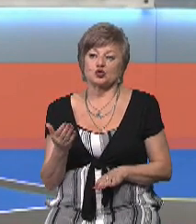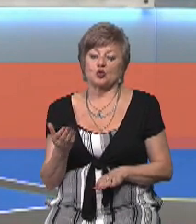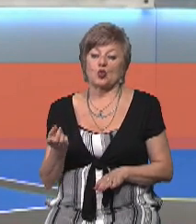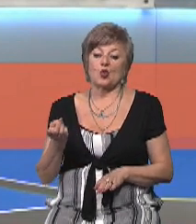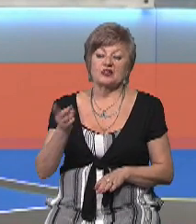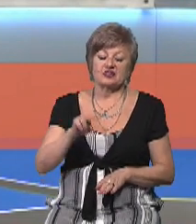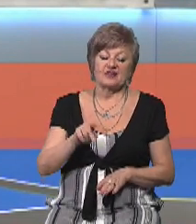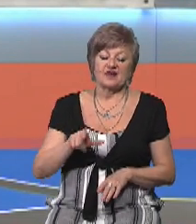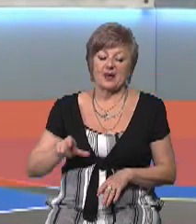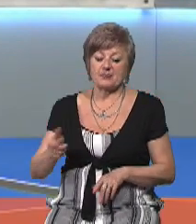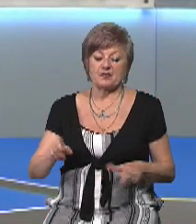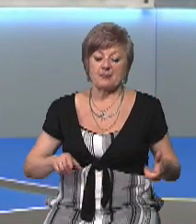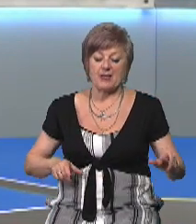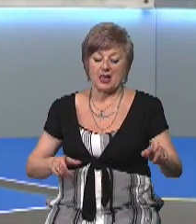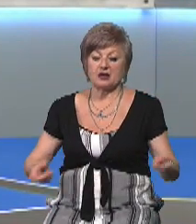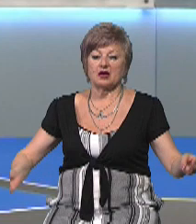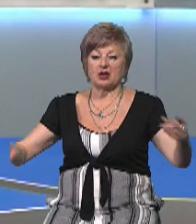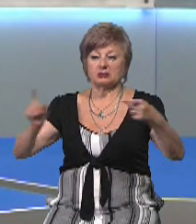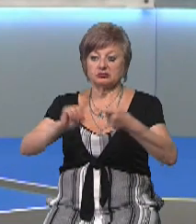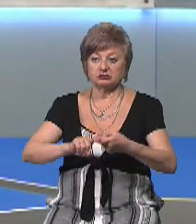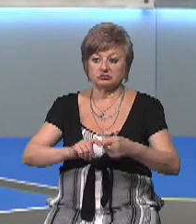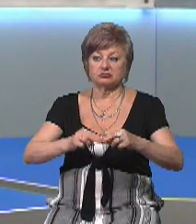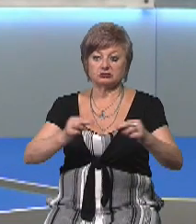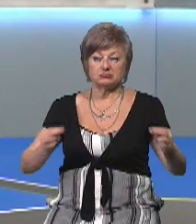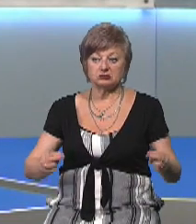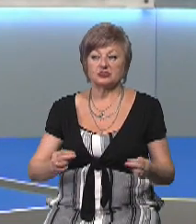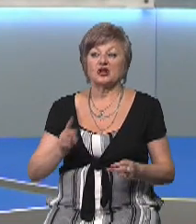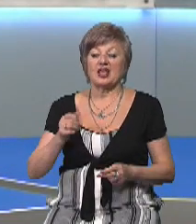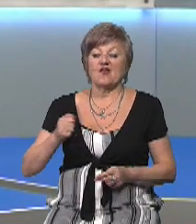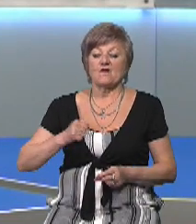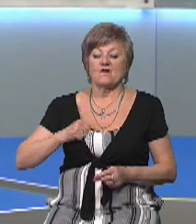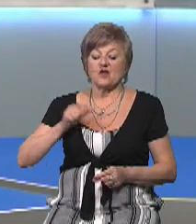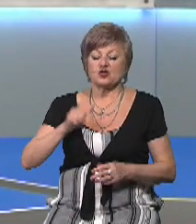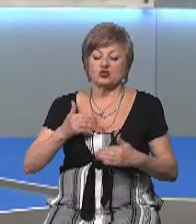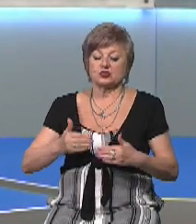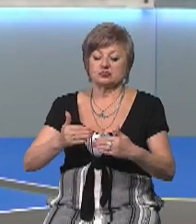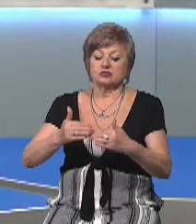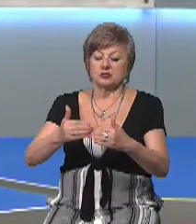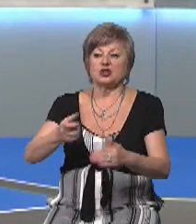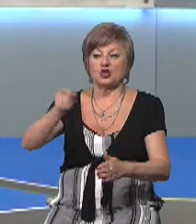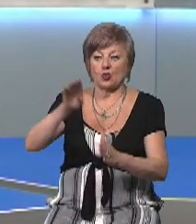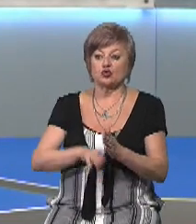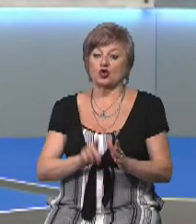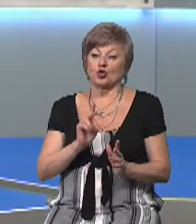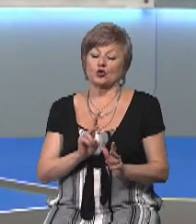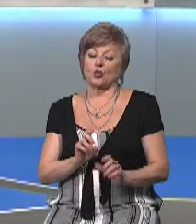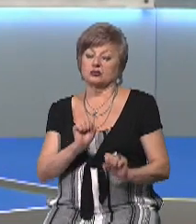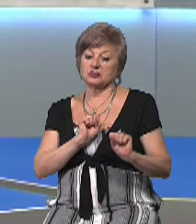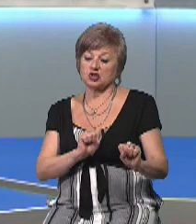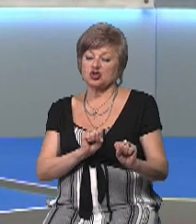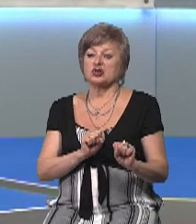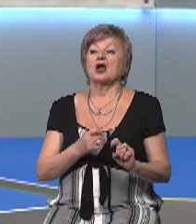берега великої артерії водної, і відповідно військам, які наступають, набагато гірше. Так? Ті, хто обороняється, для них